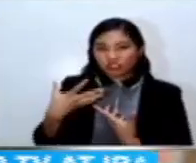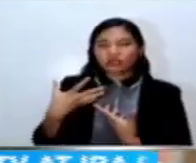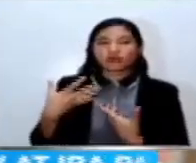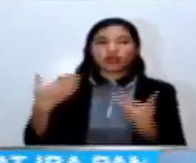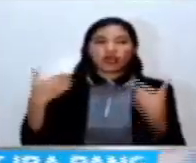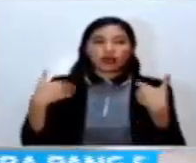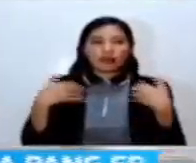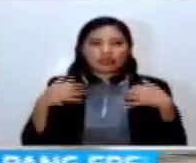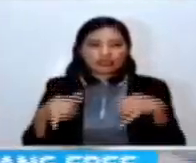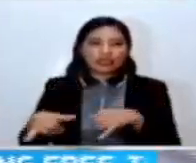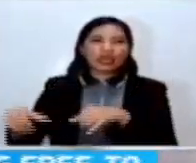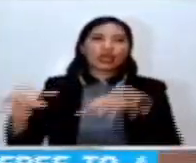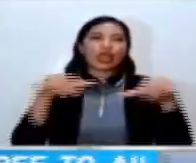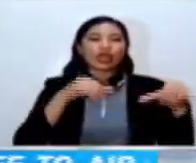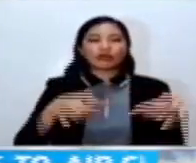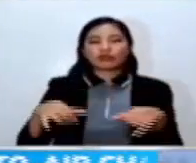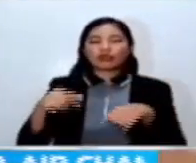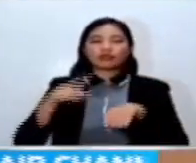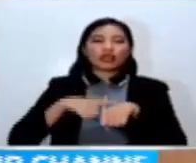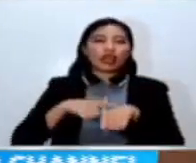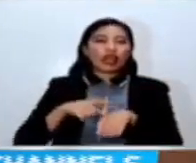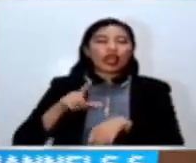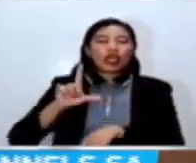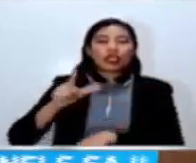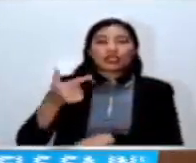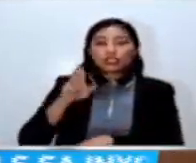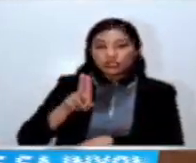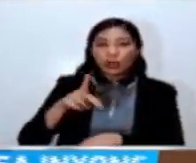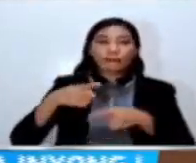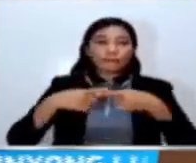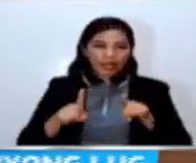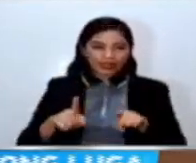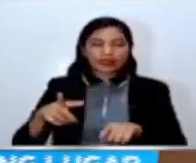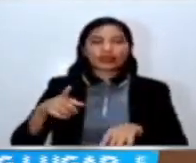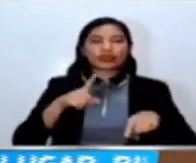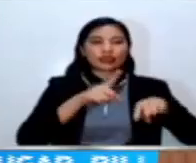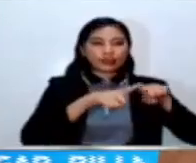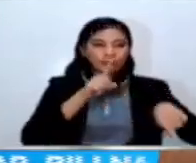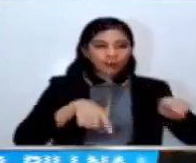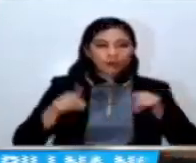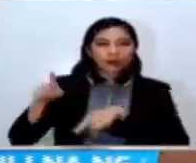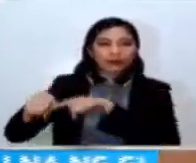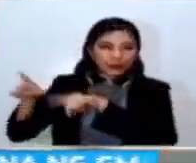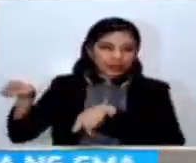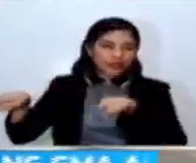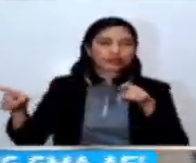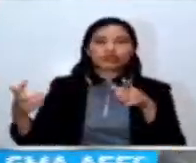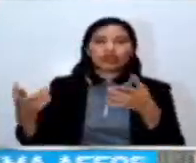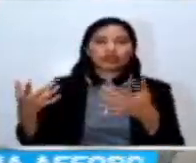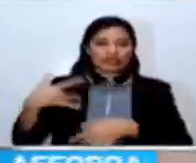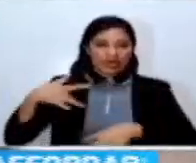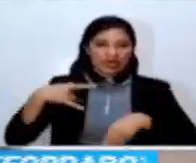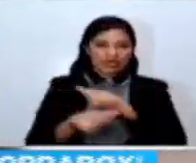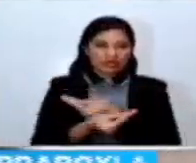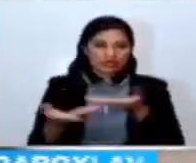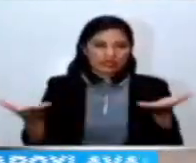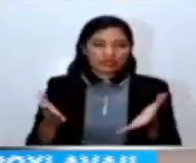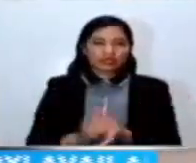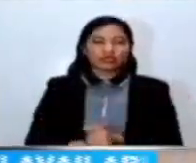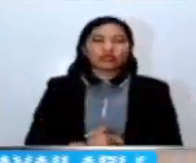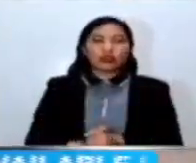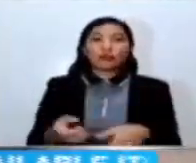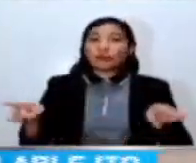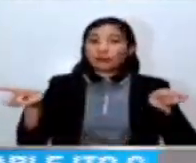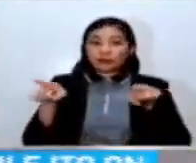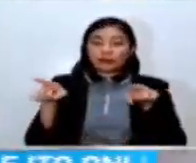sa pamimigay ng cash aid. Bawal kasi ang mass gathering dahil sa banta ng Delta variant. Kaya bukod po sa mga LGU, kausap na